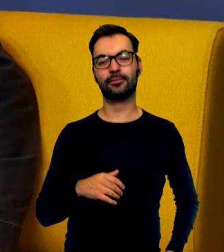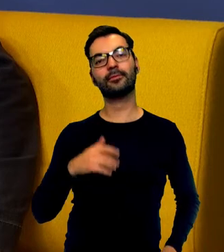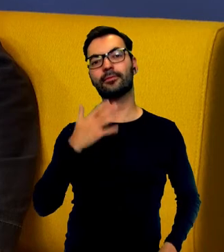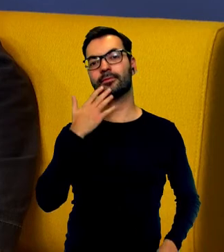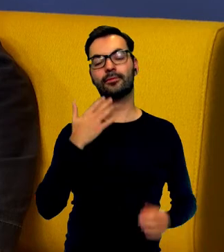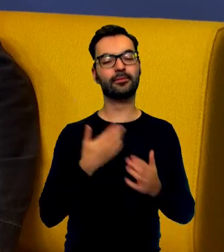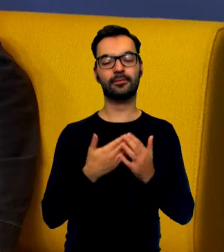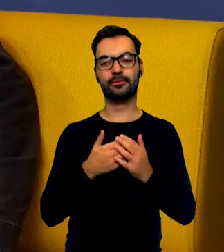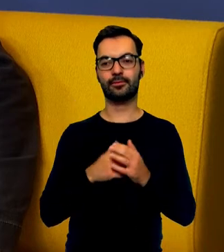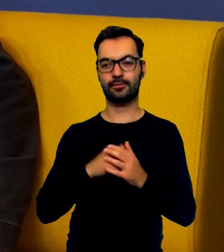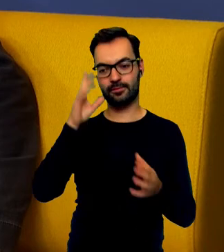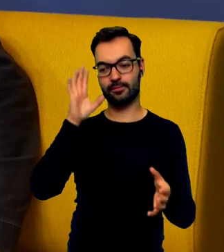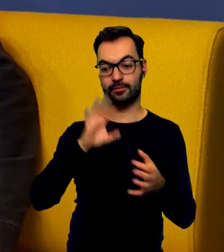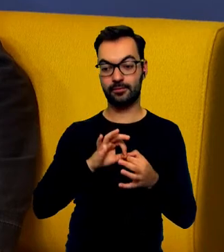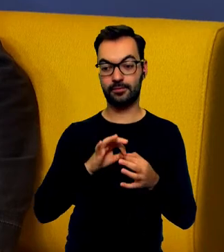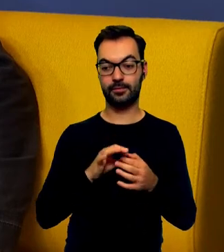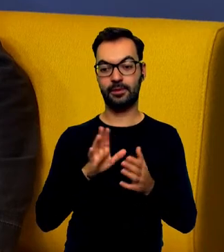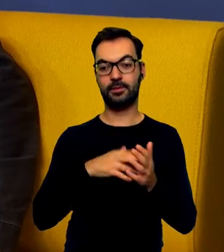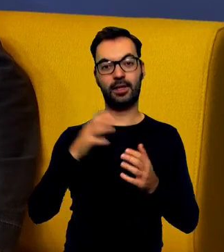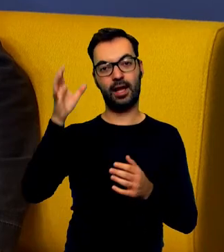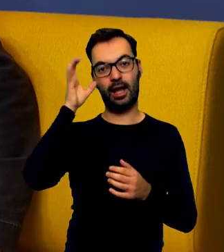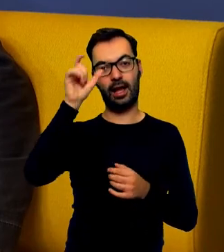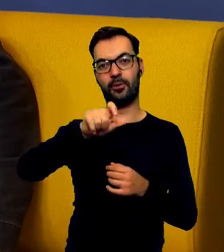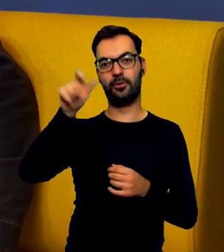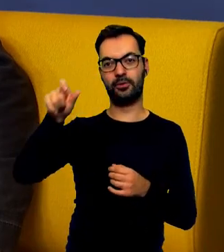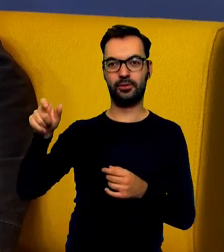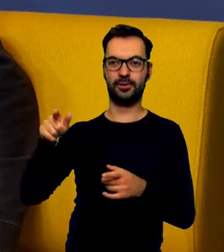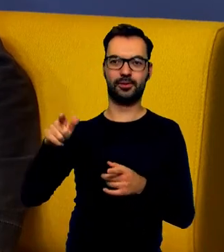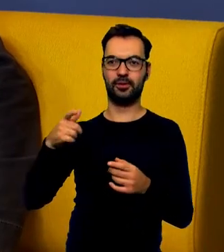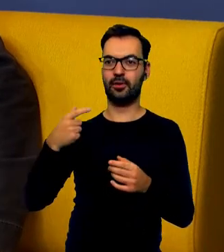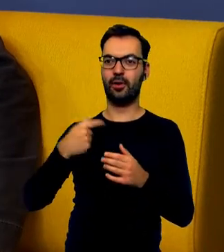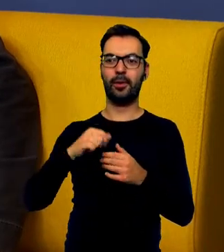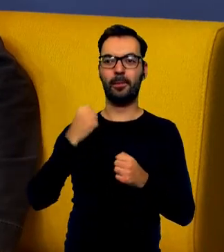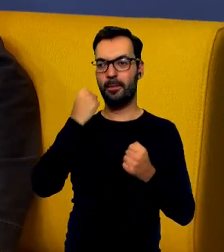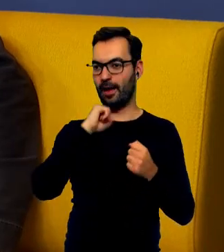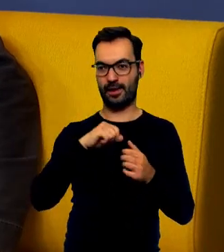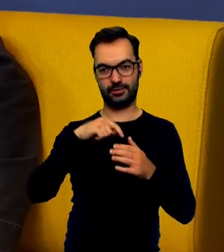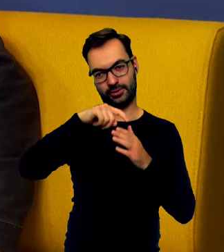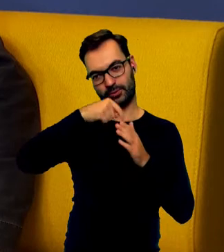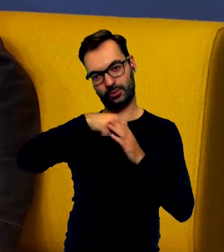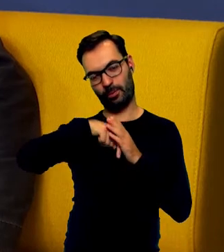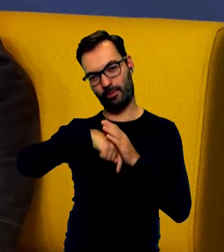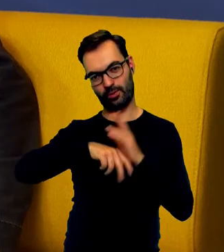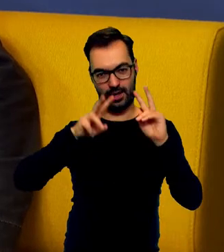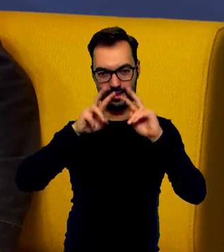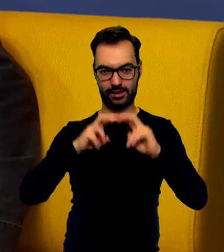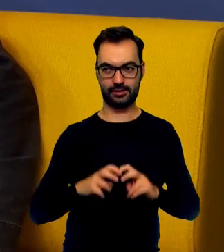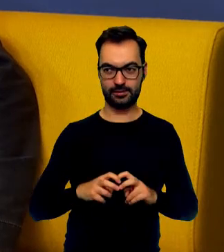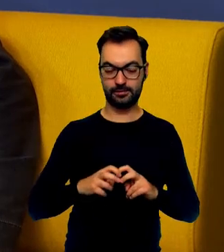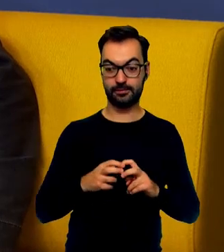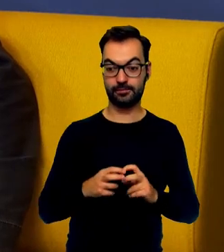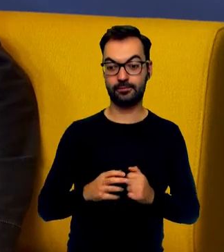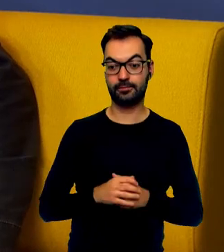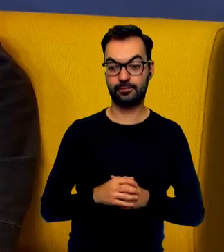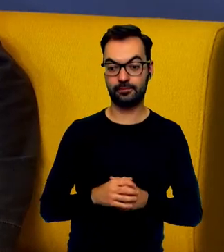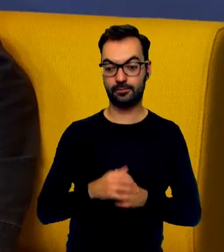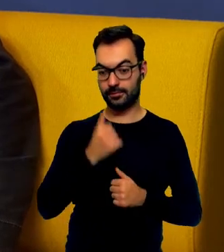do takich autorów, którzy moim zdaniem dość głęboko wniknęli w